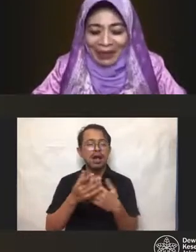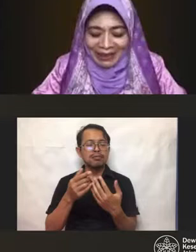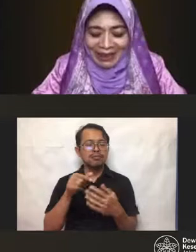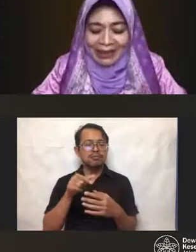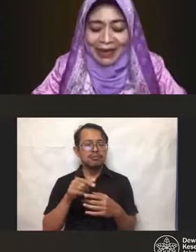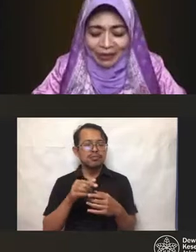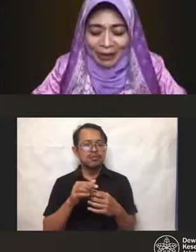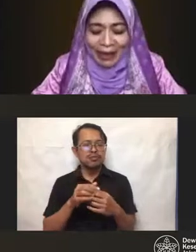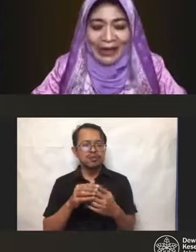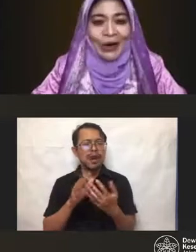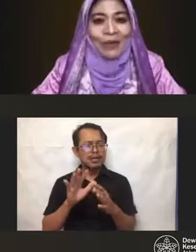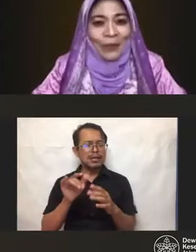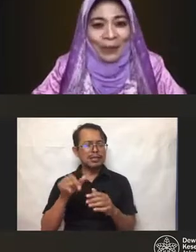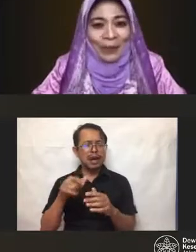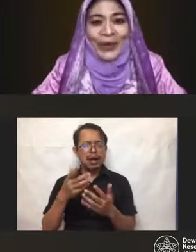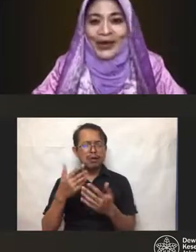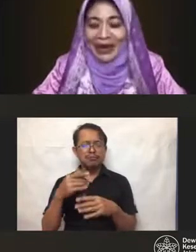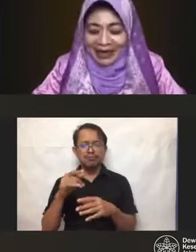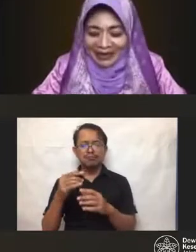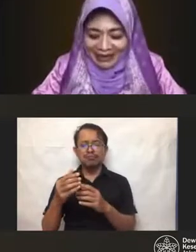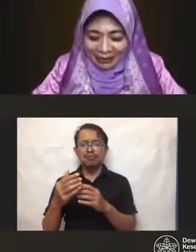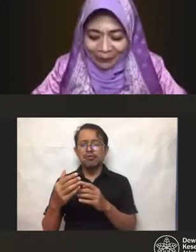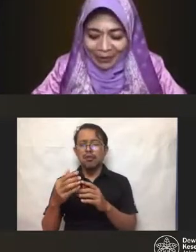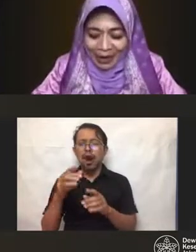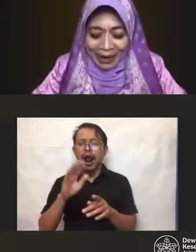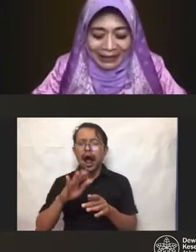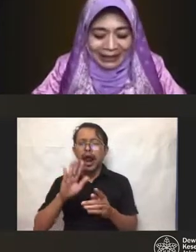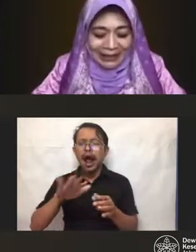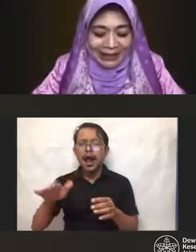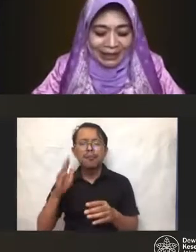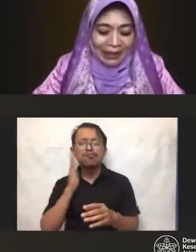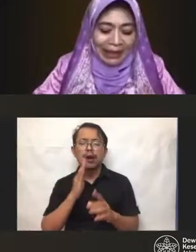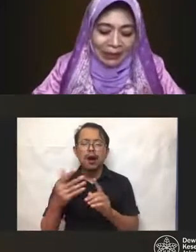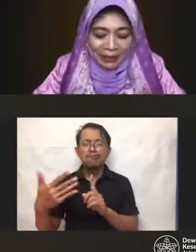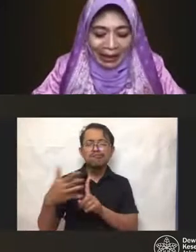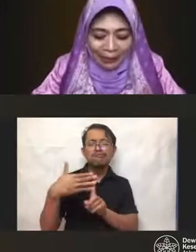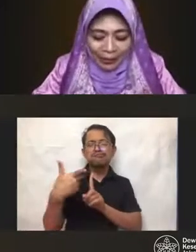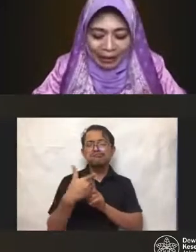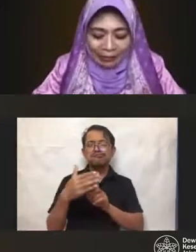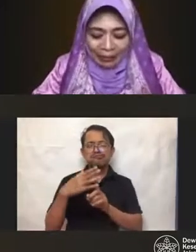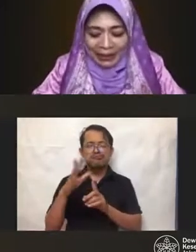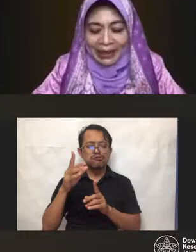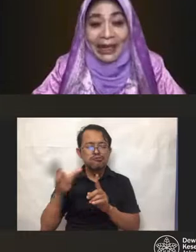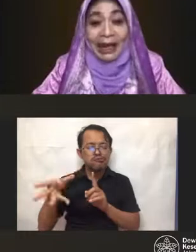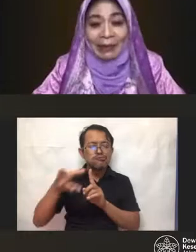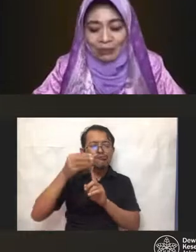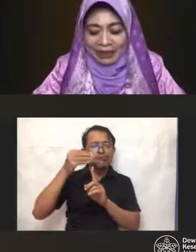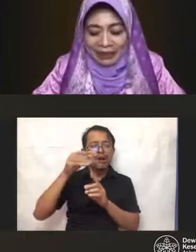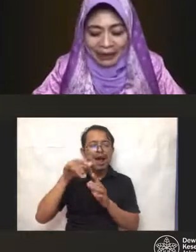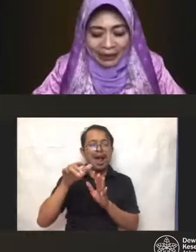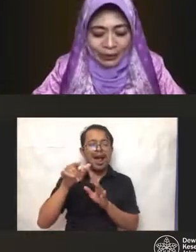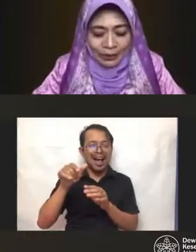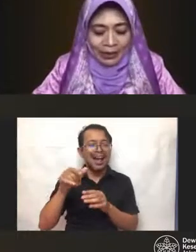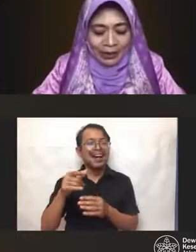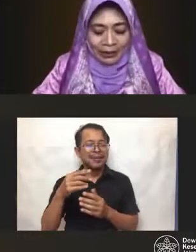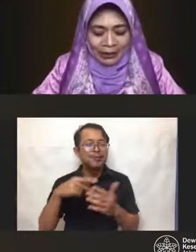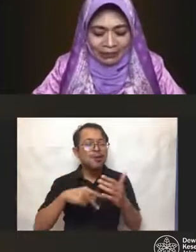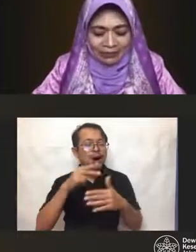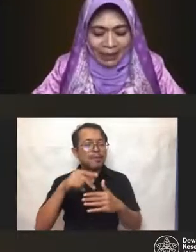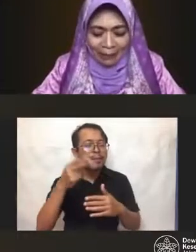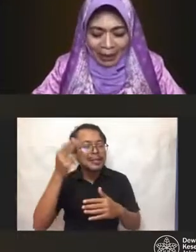kelompok milenial dan juga bahkan kelompok perempuan loh akhir-akhir ini. Hanya saja saya melihat berbagai program pemerintah yang amat potensial itu